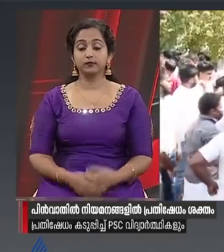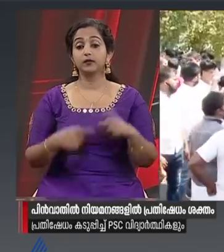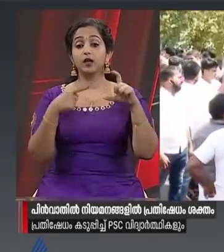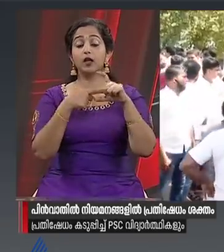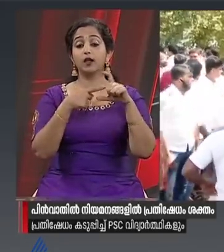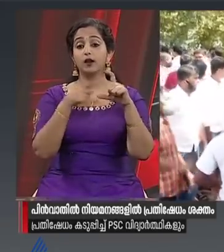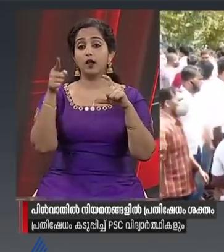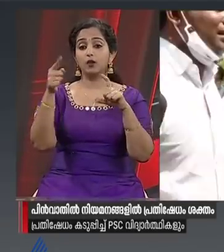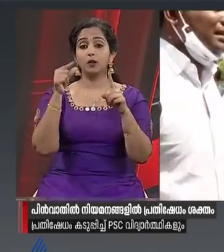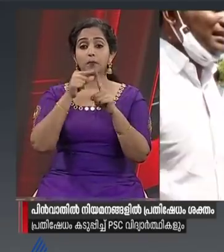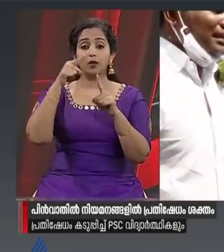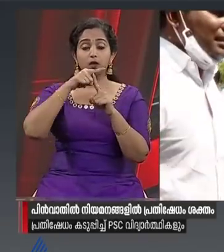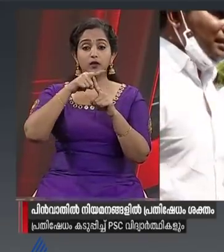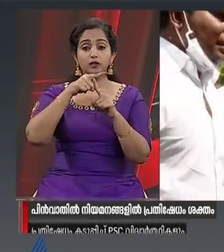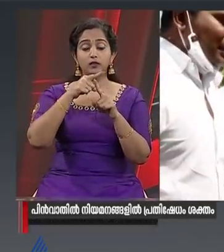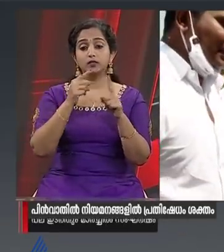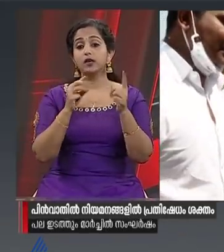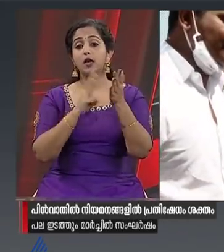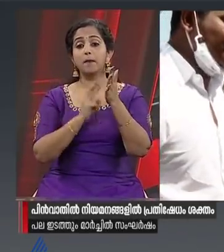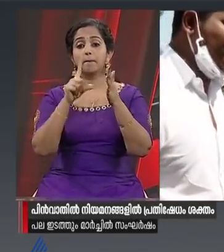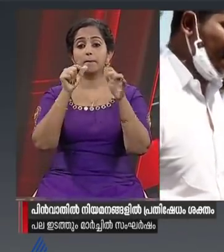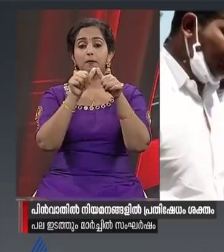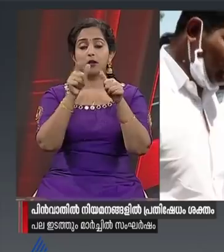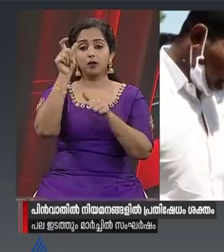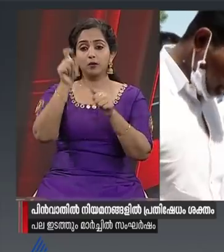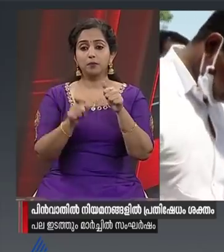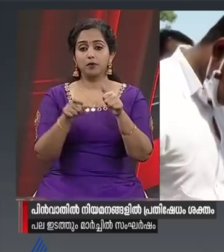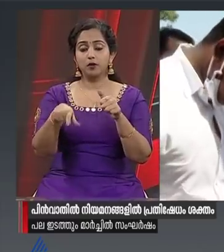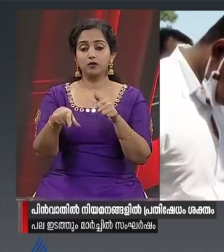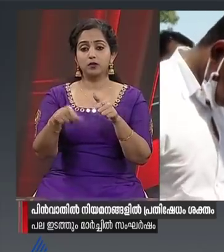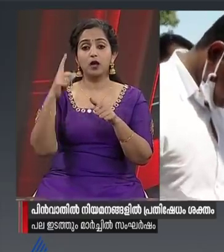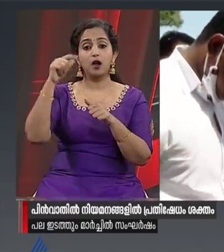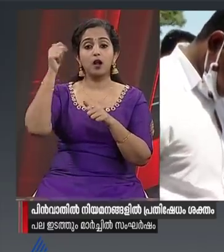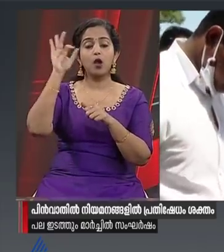എറണാകുളത്ത് PT തോമസ് MLA നേതൃത്വത്തിൽ യൂത്ത് കോൺഗ്രസ് കളക്ട്രേറ്റ് മാർച്ച് നടത്തി.